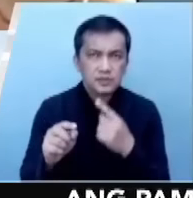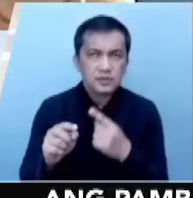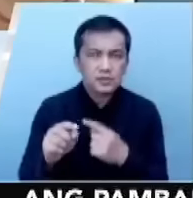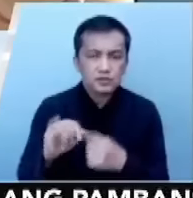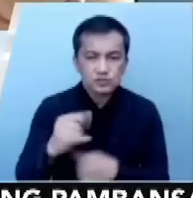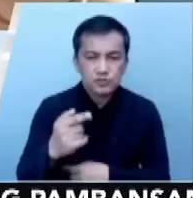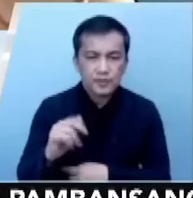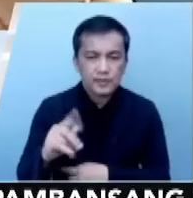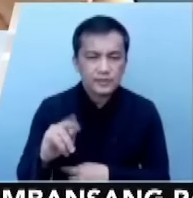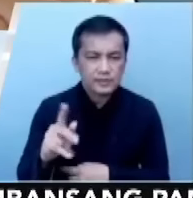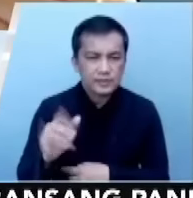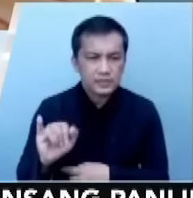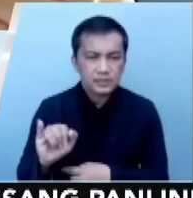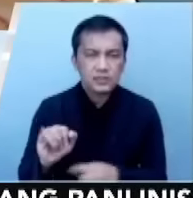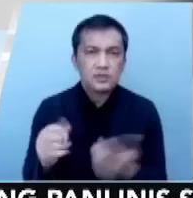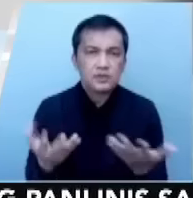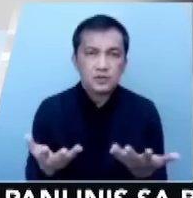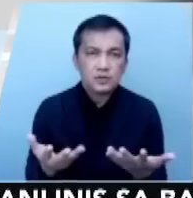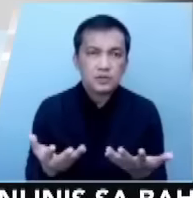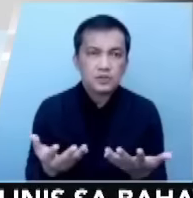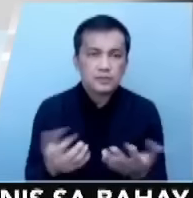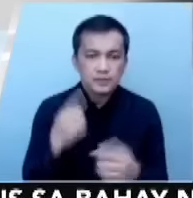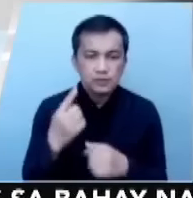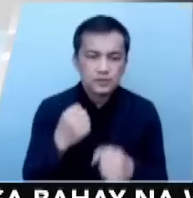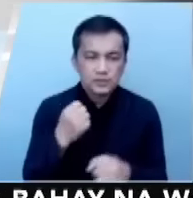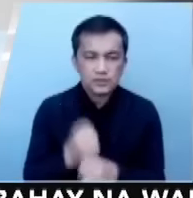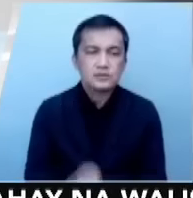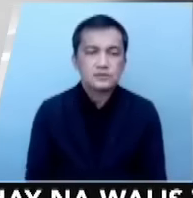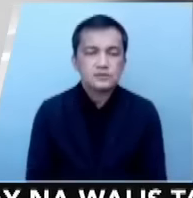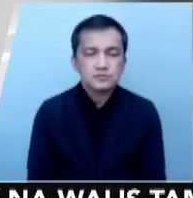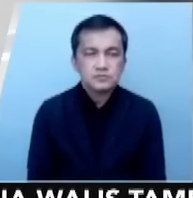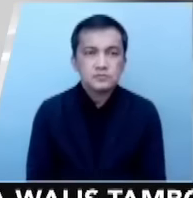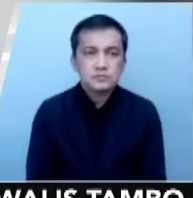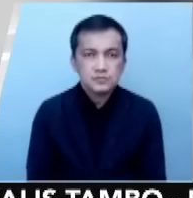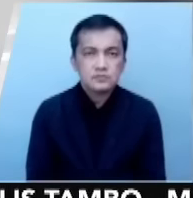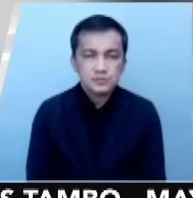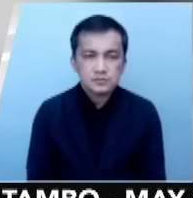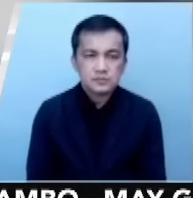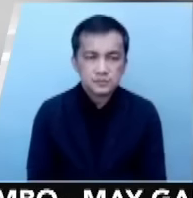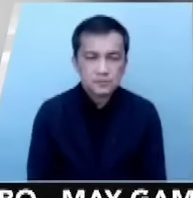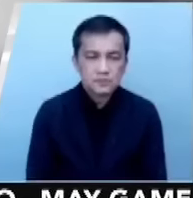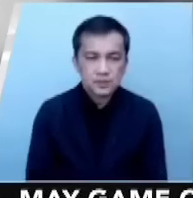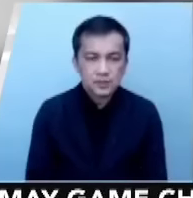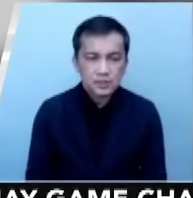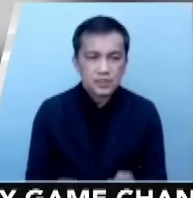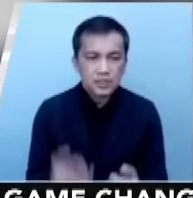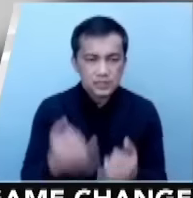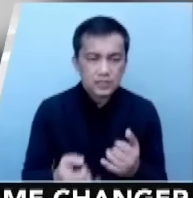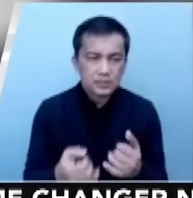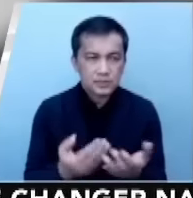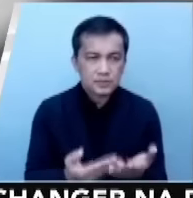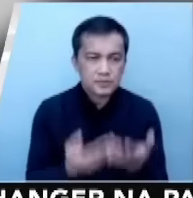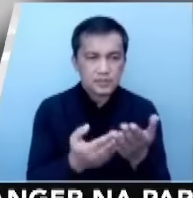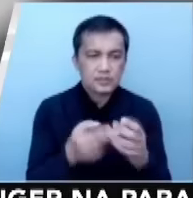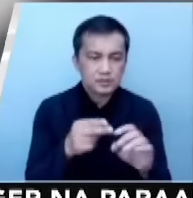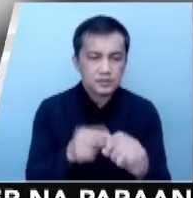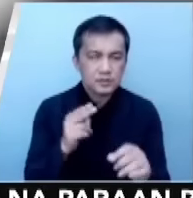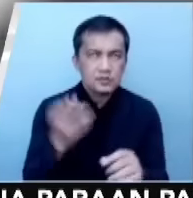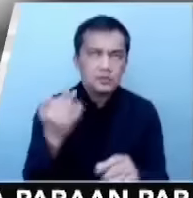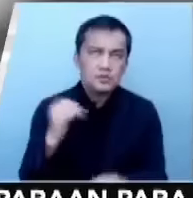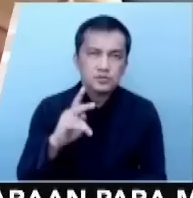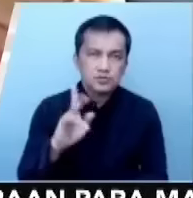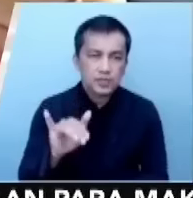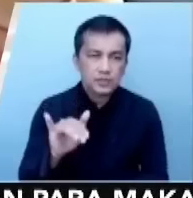daw siyang 1 year. Muling nagpasa ng resignation letter si Vergel Hulyo 2023,